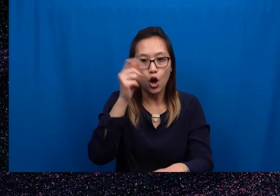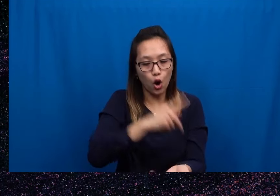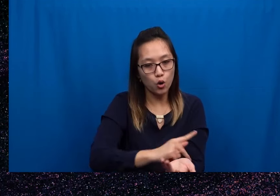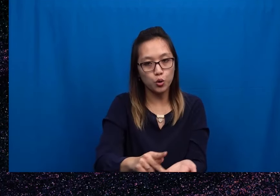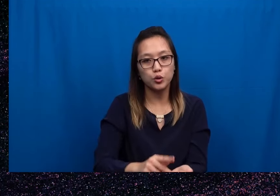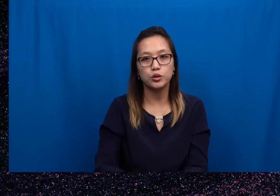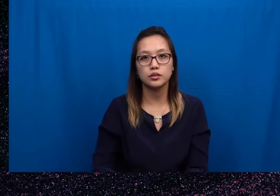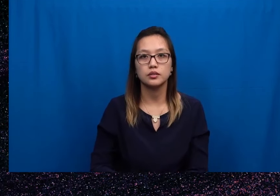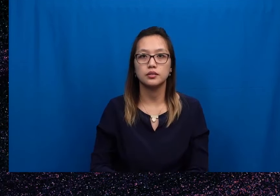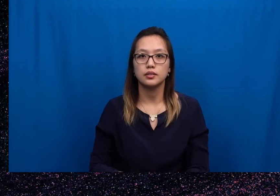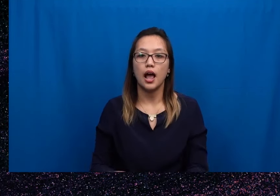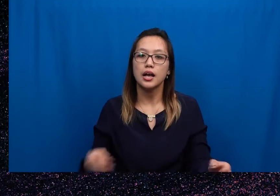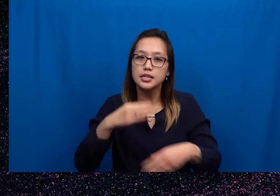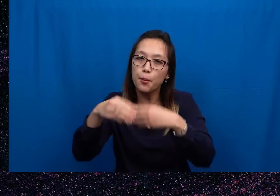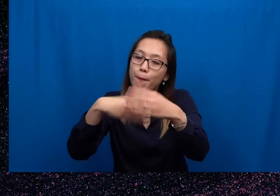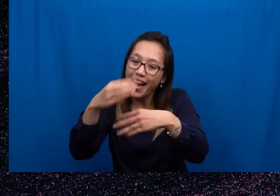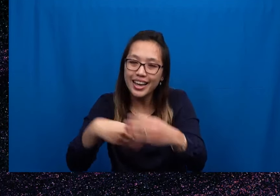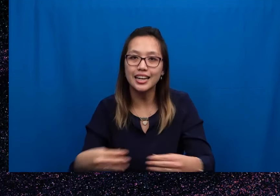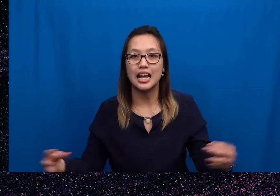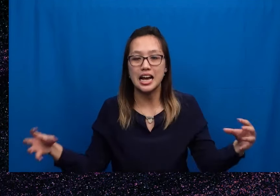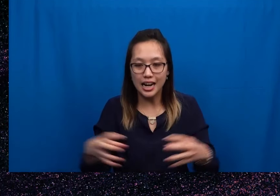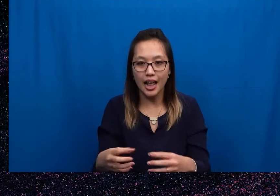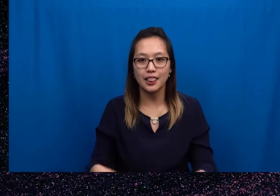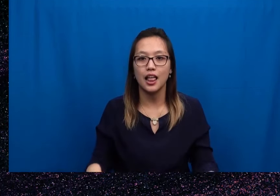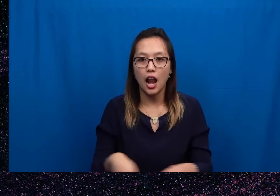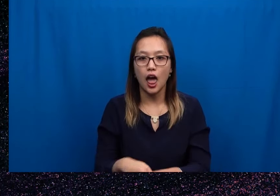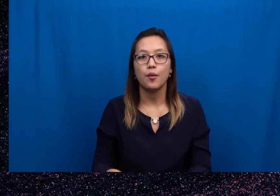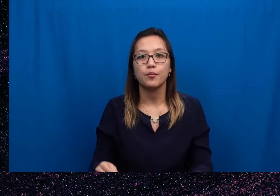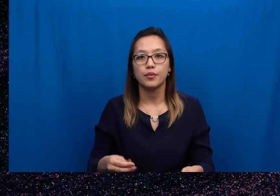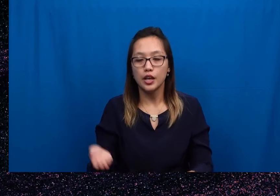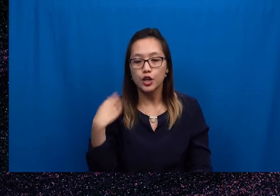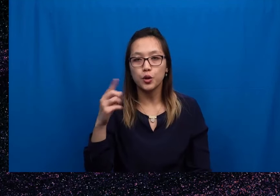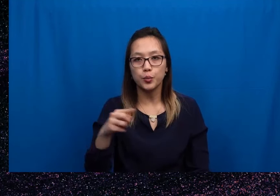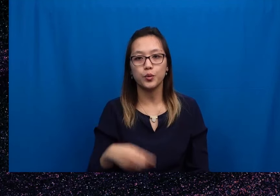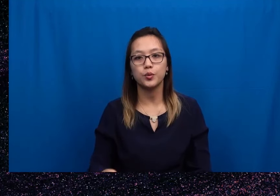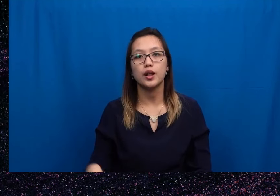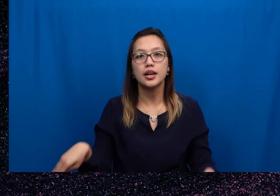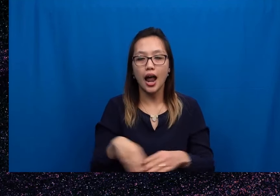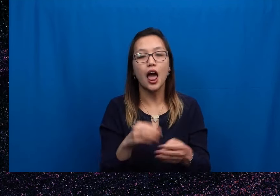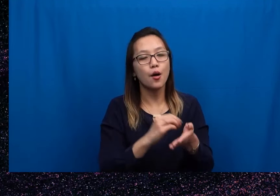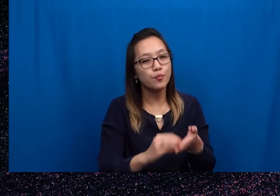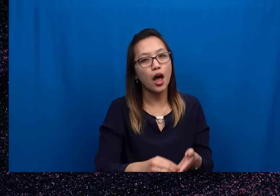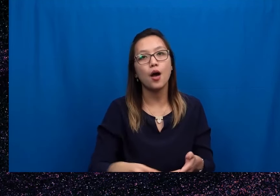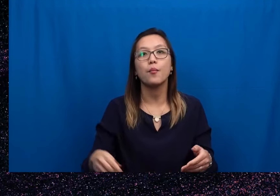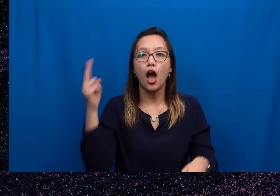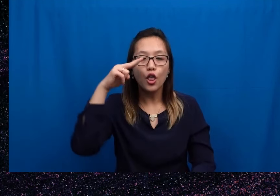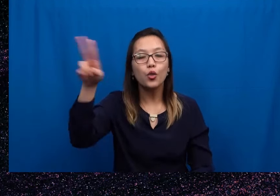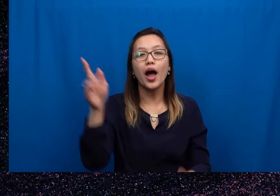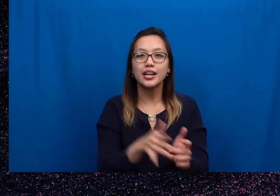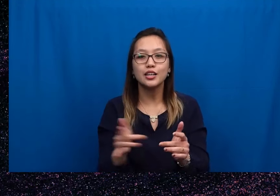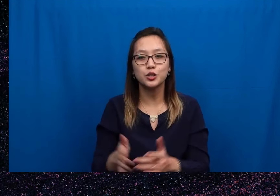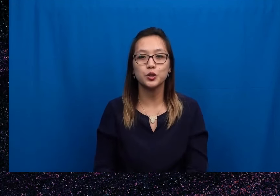hidupmu sekarang dan selama-lamanya. Di dalam nama Tuhan Yesus, semua